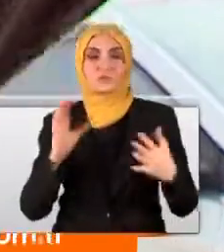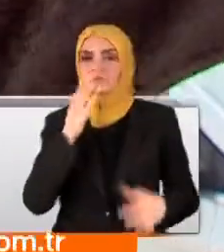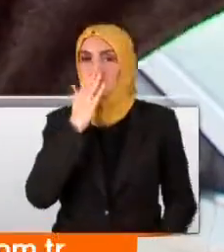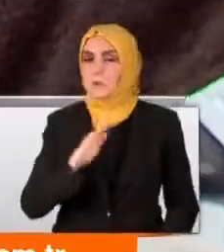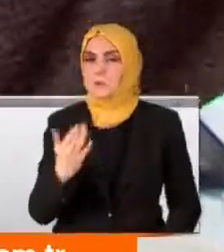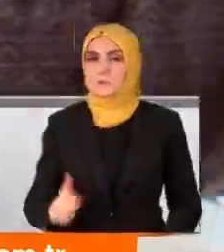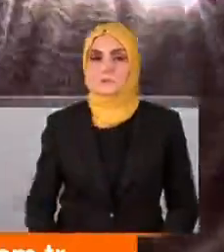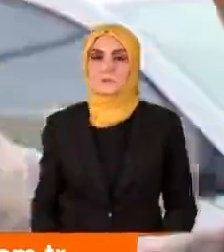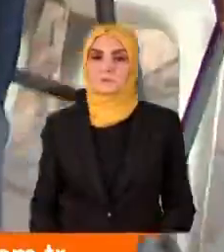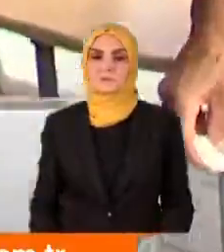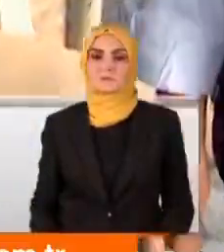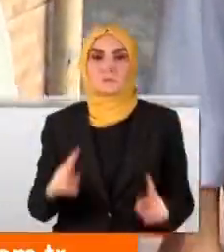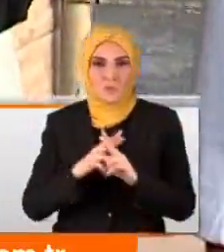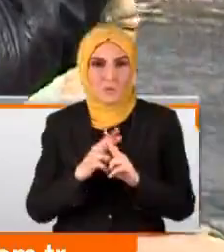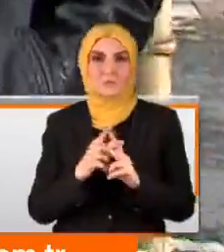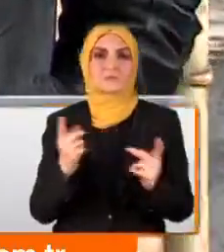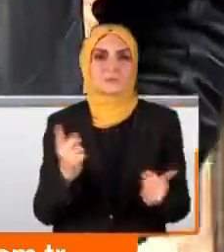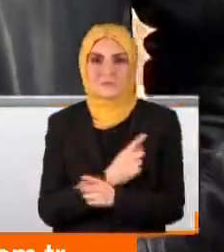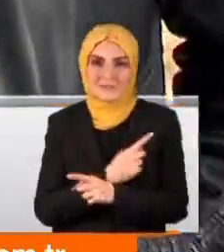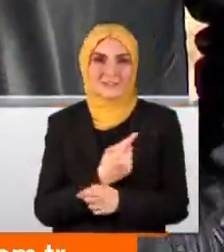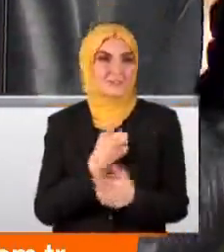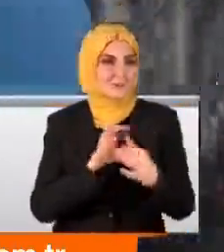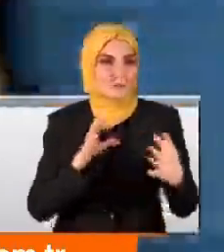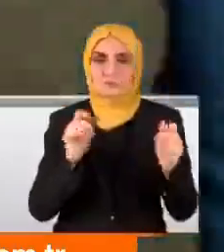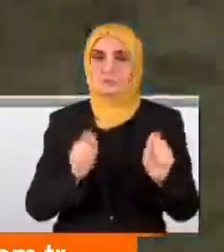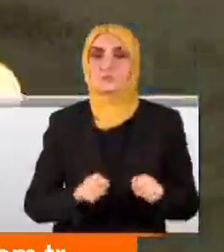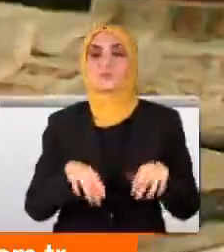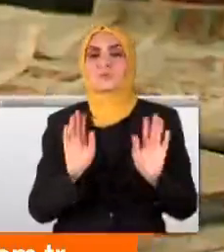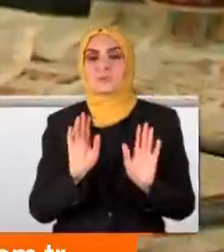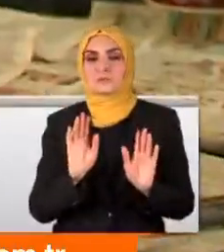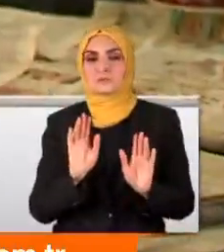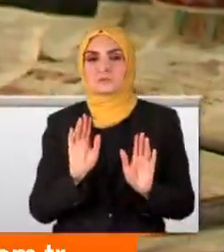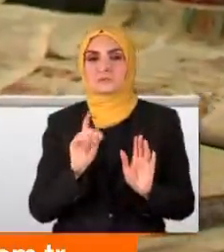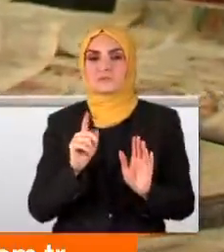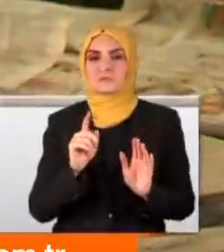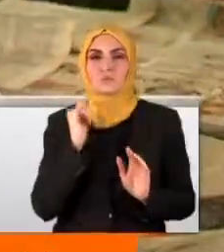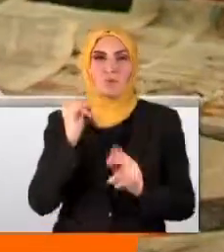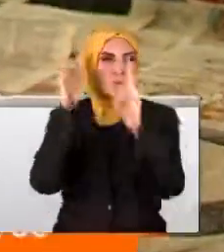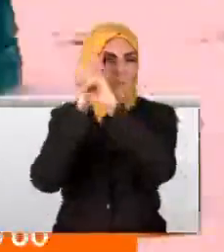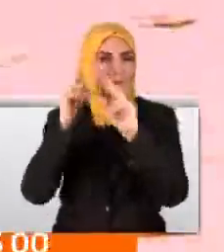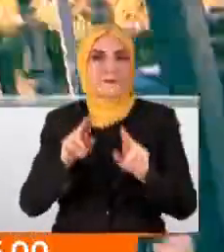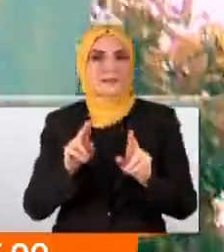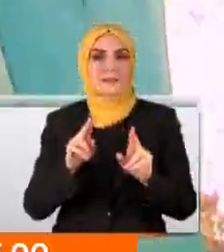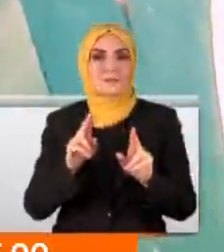yapamıyor. Polis de yapamıyor, kimse. Ama artık onlar bu kabusun bitmesini istiyorlar. Bu parkın güvenliğinin sağlanmasını istiyorum.